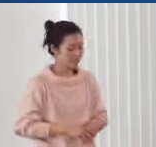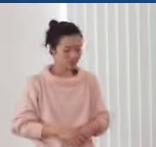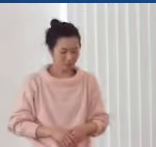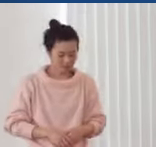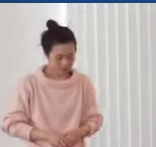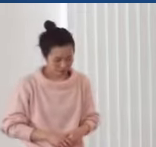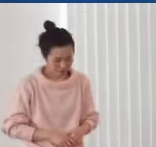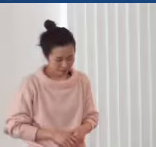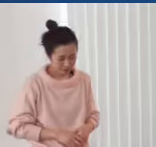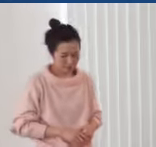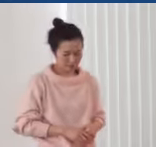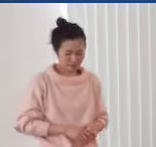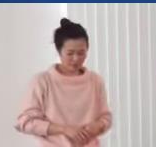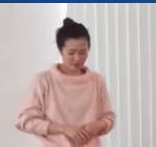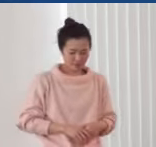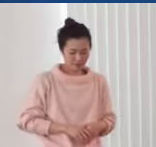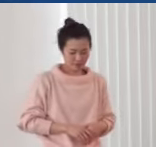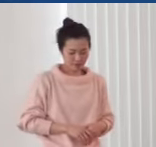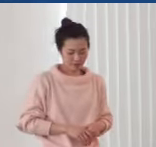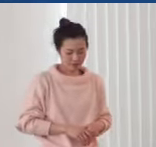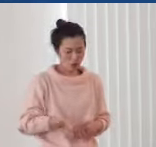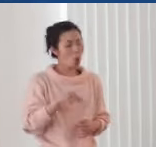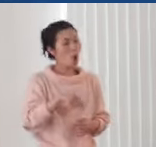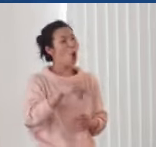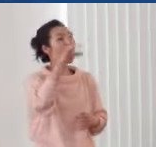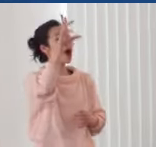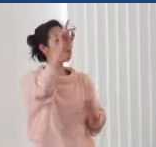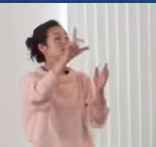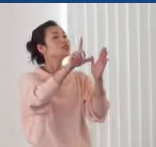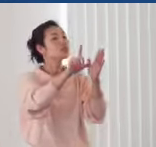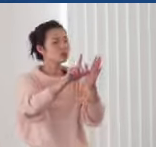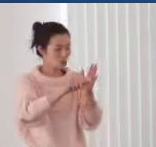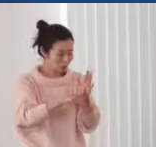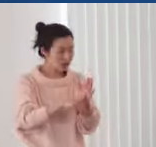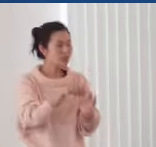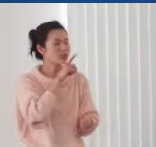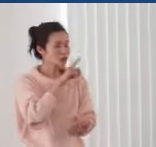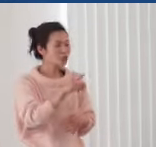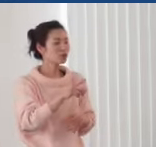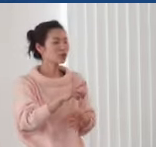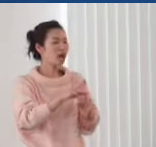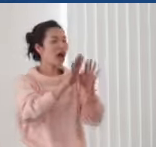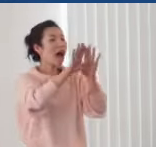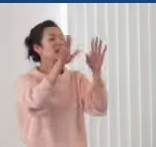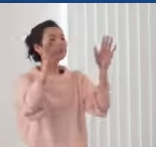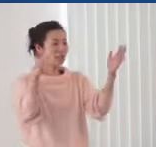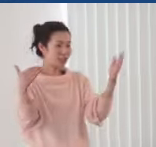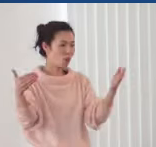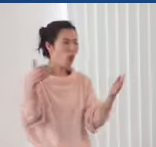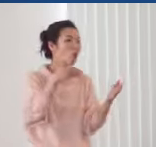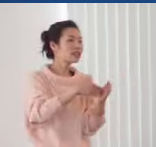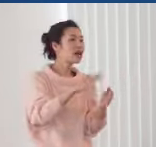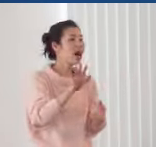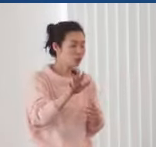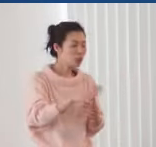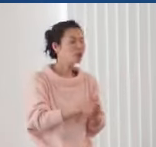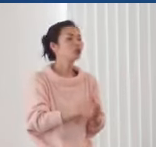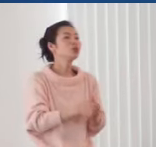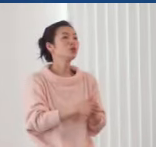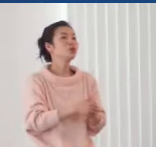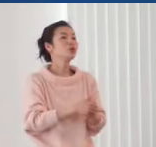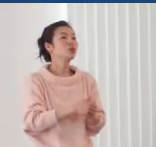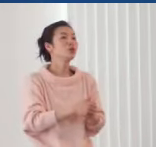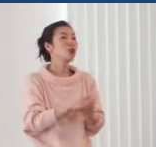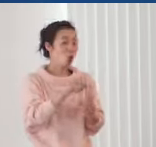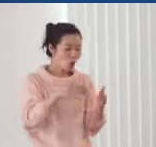そしてこの神の時というのは、まあ始まりと、特に始まりと終わりということなんですけれども、この